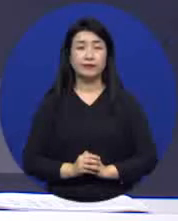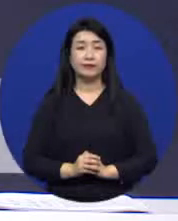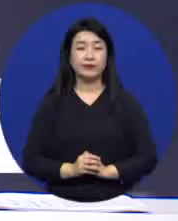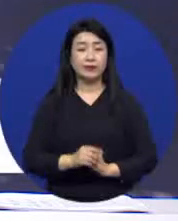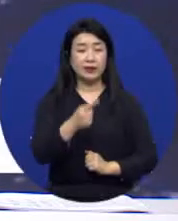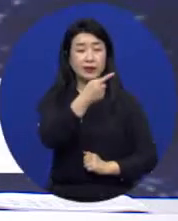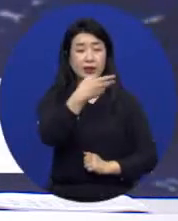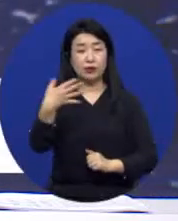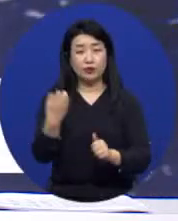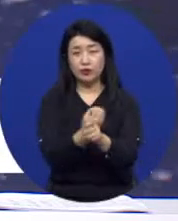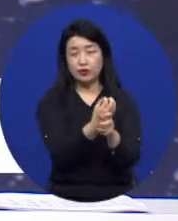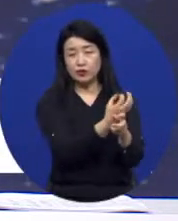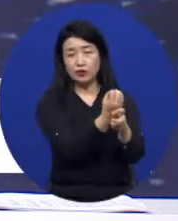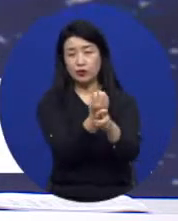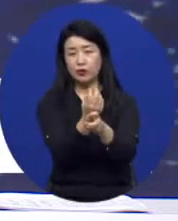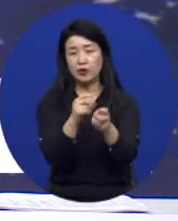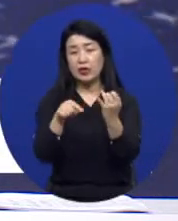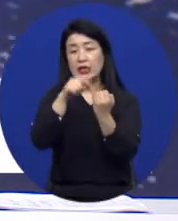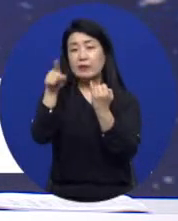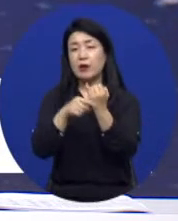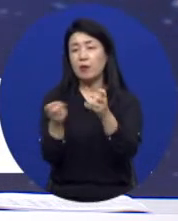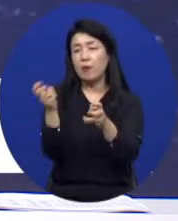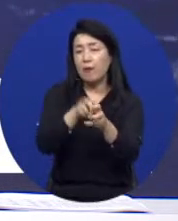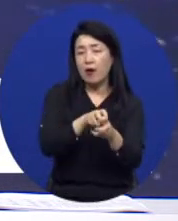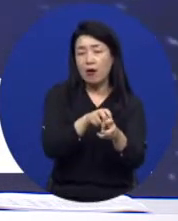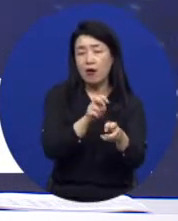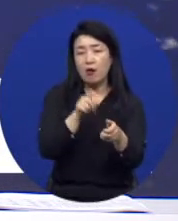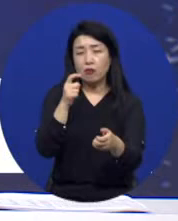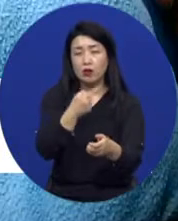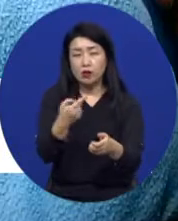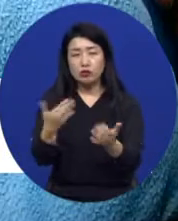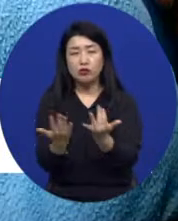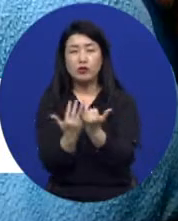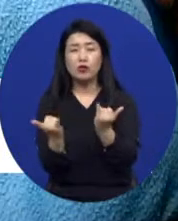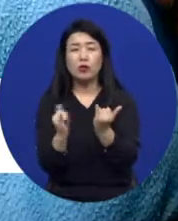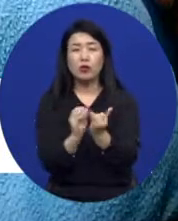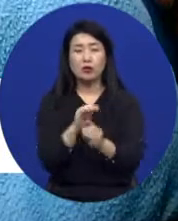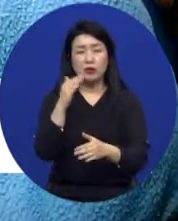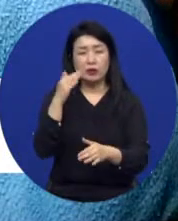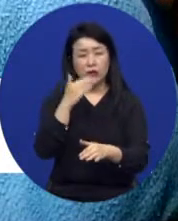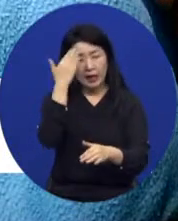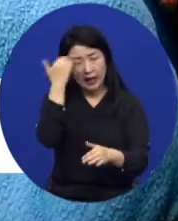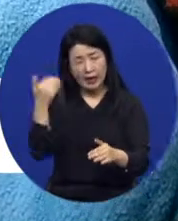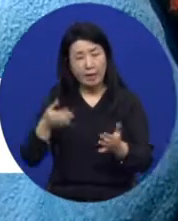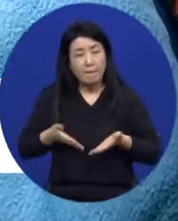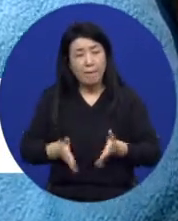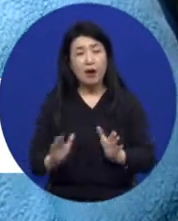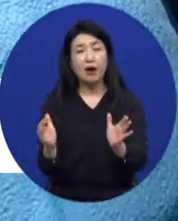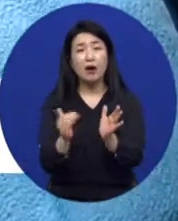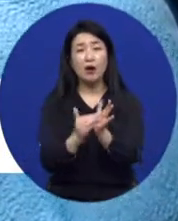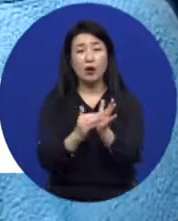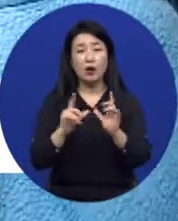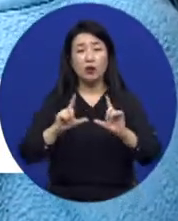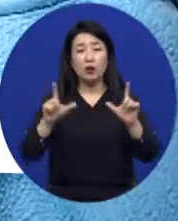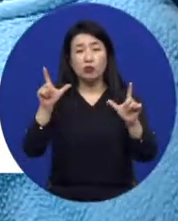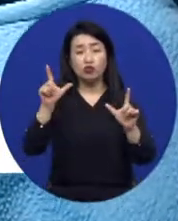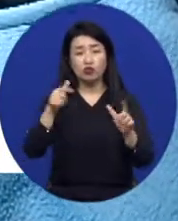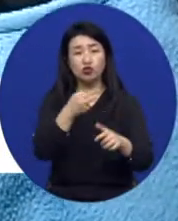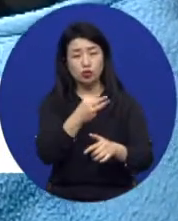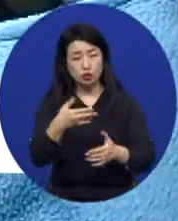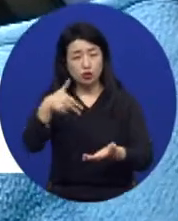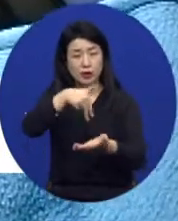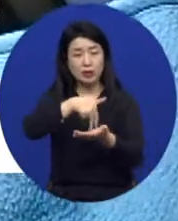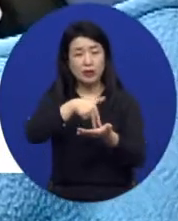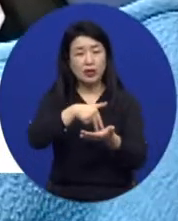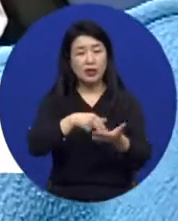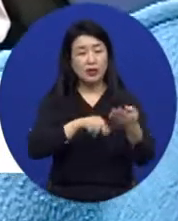119 구급차로 이송되는 임신부가 구급대원 들의 도움으로 아기를 출산했습니다 제주 동부 소방서에 따르면 지난